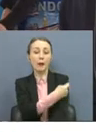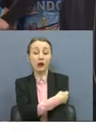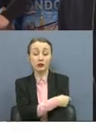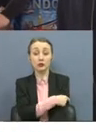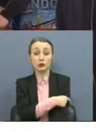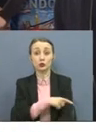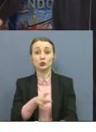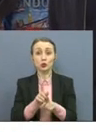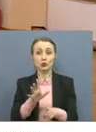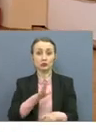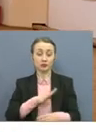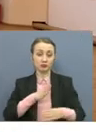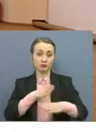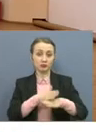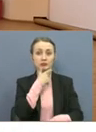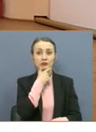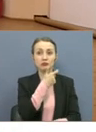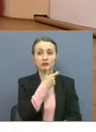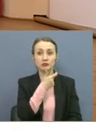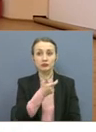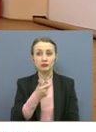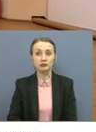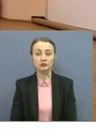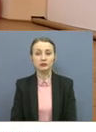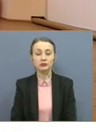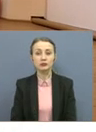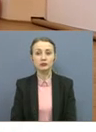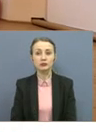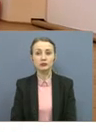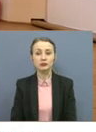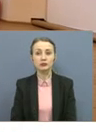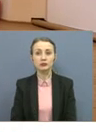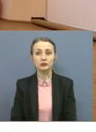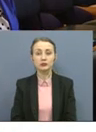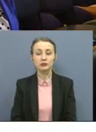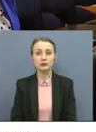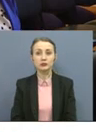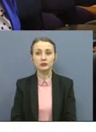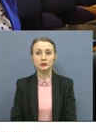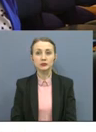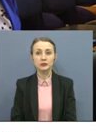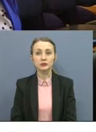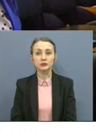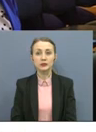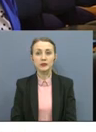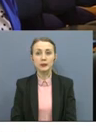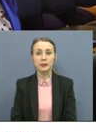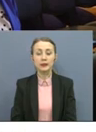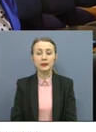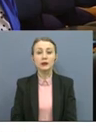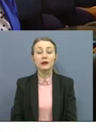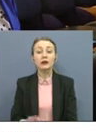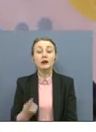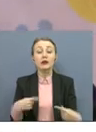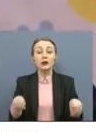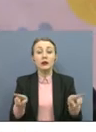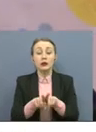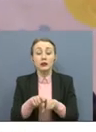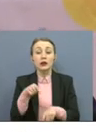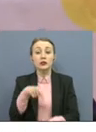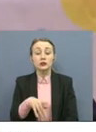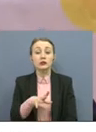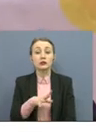мен жасөспірімдердің спорт мектебі жөндеуден өткен болатын. Ал биыл аудандық орталық аурухана жаңғыртылмақ.